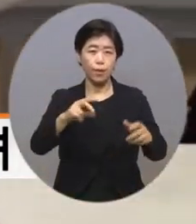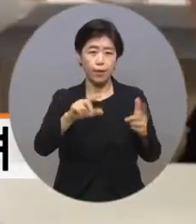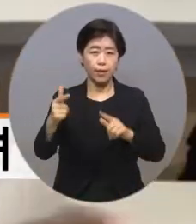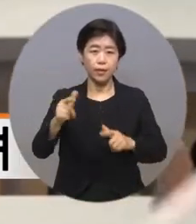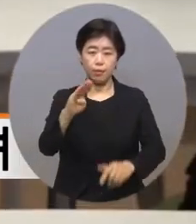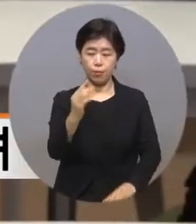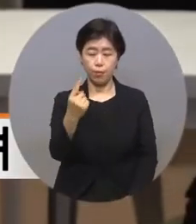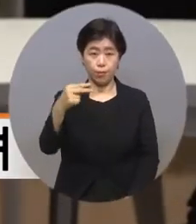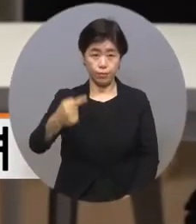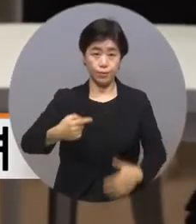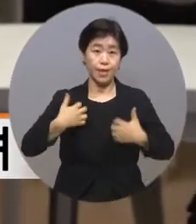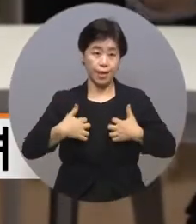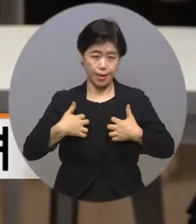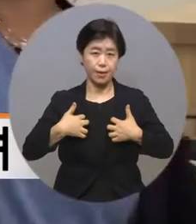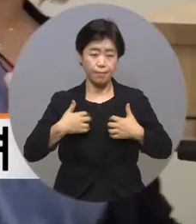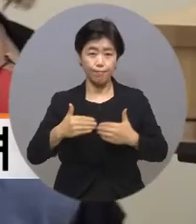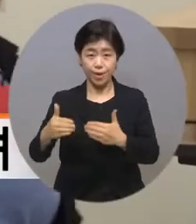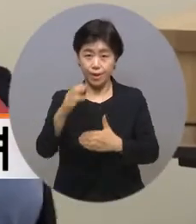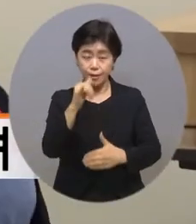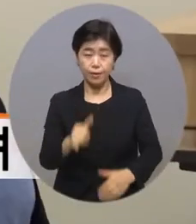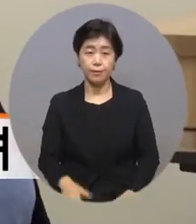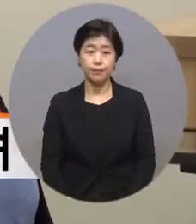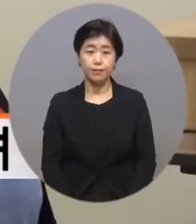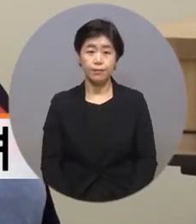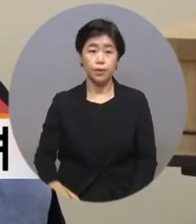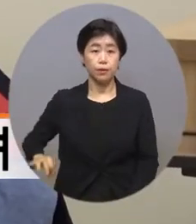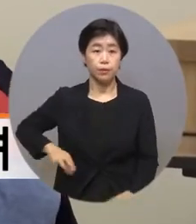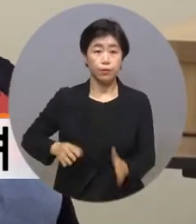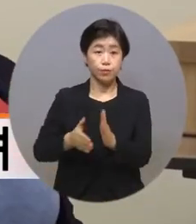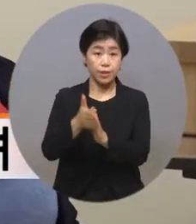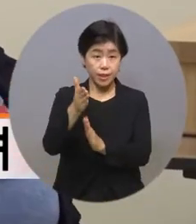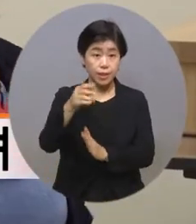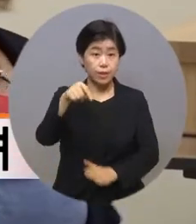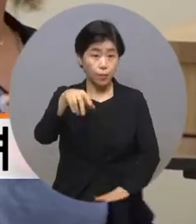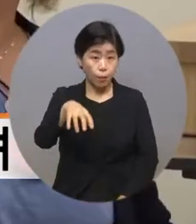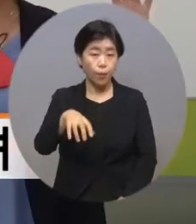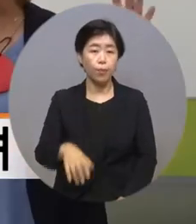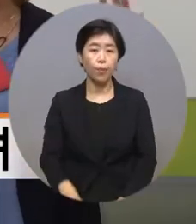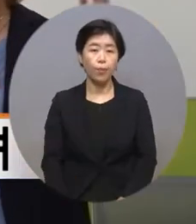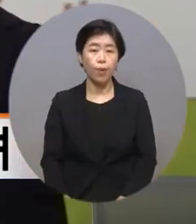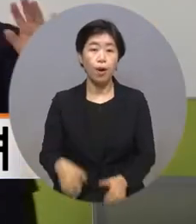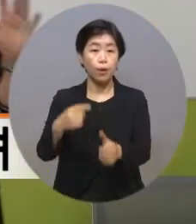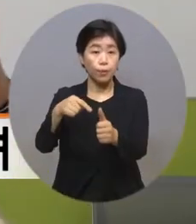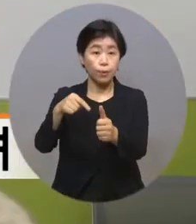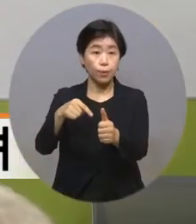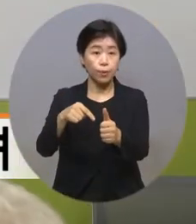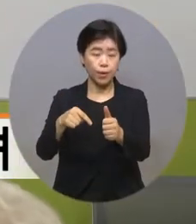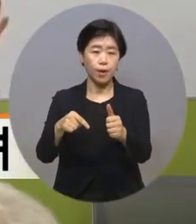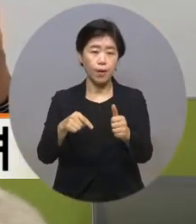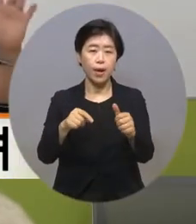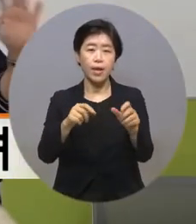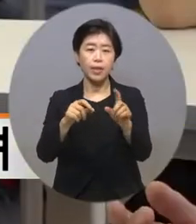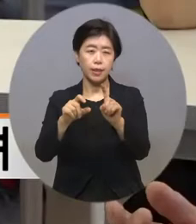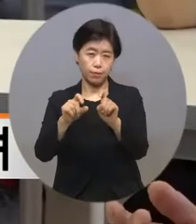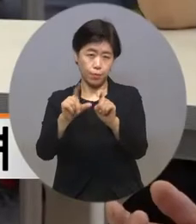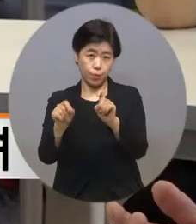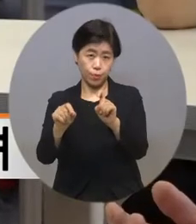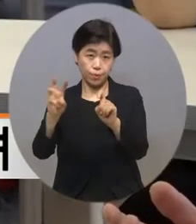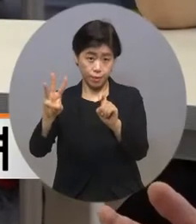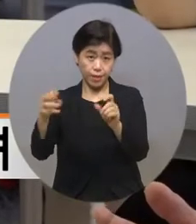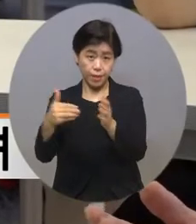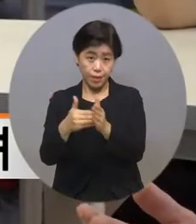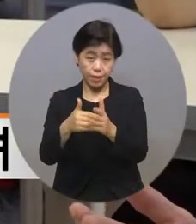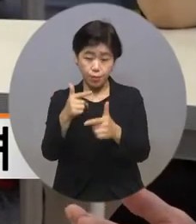위한 보드게임 등이 진행됐습니다. 원주시에서 진행하는 치매 예방 교육은 11월 3일까지 매주